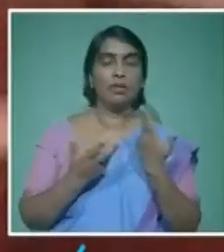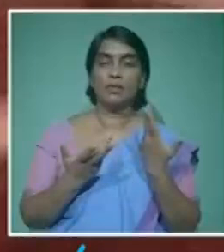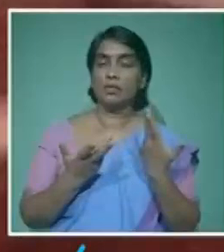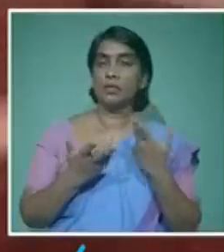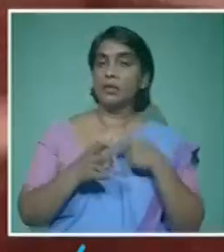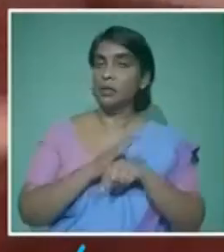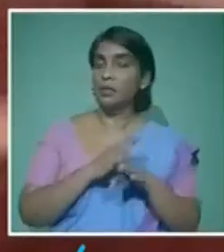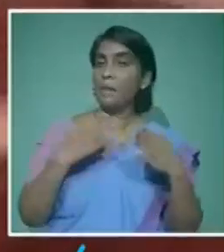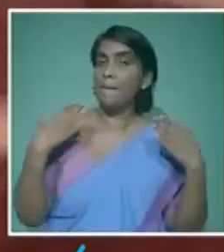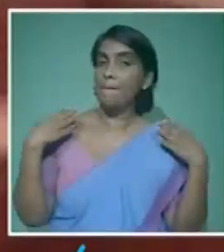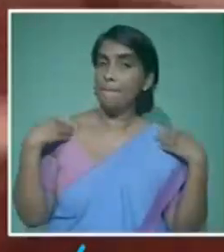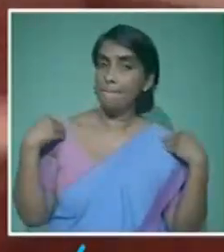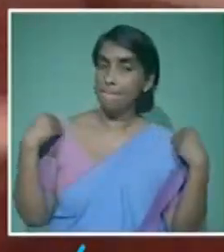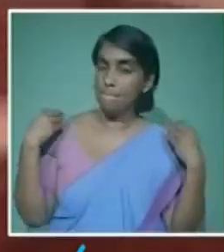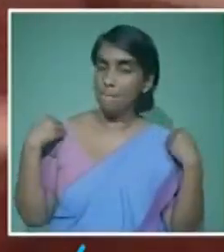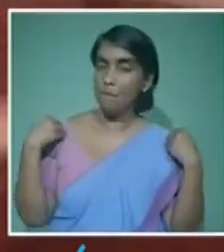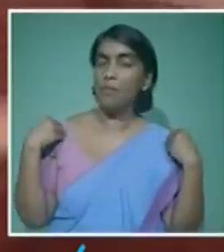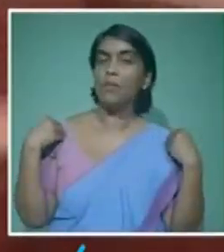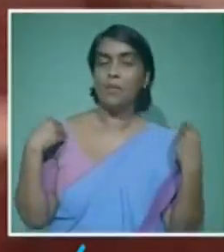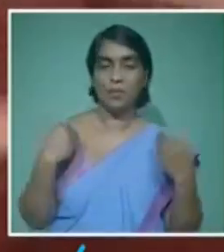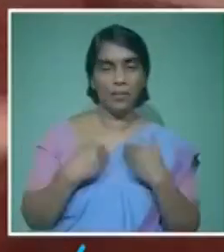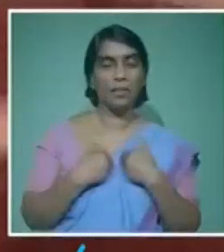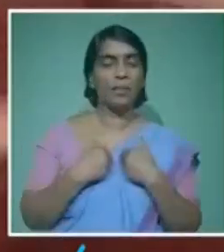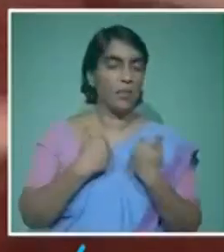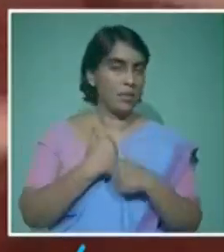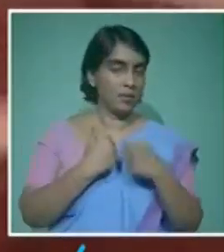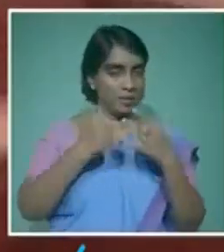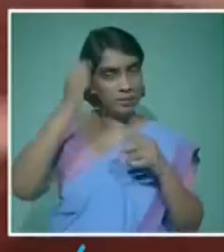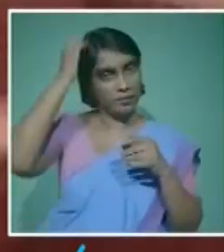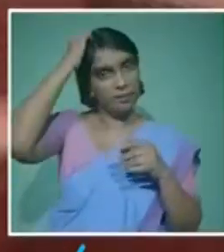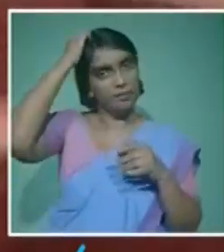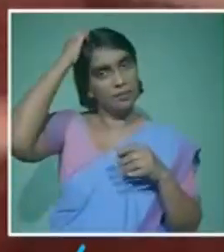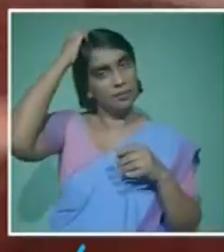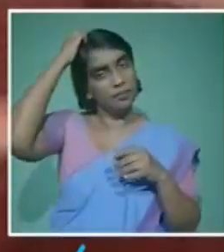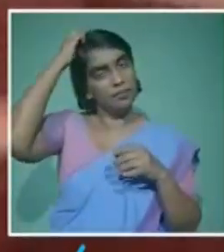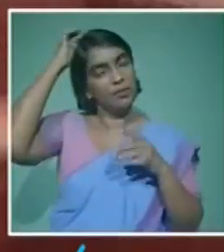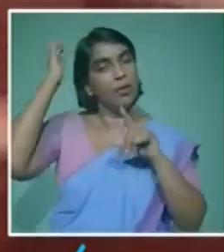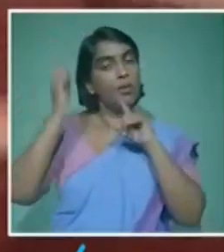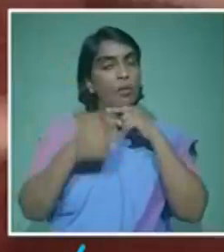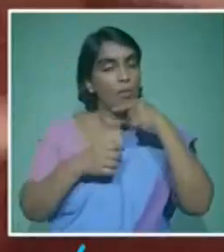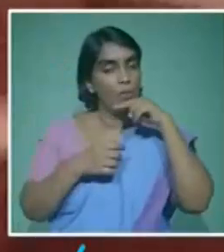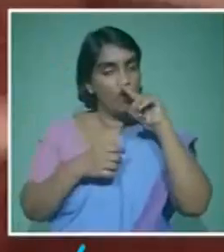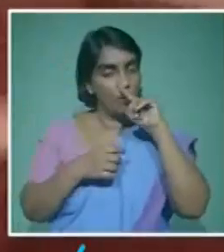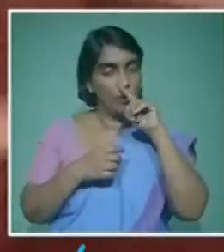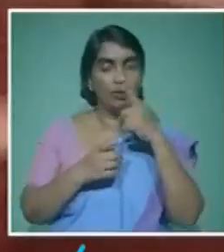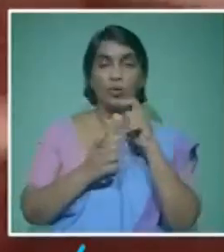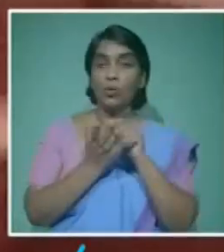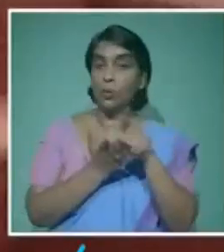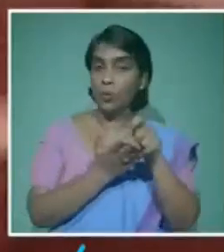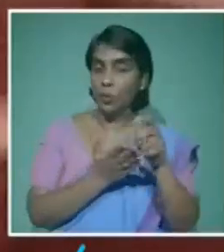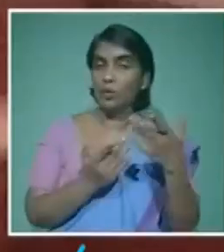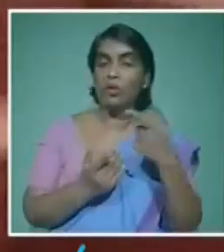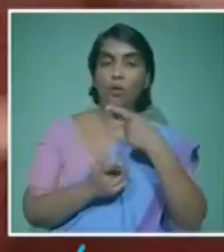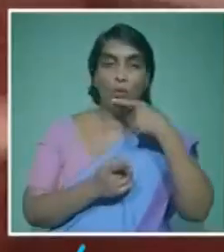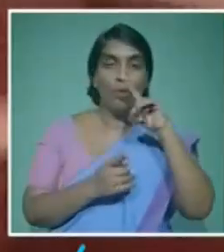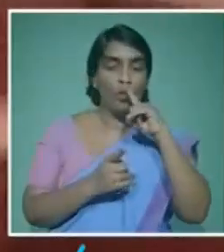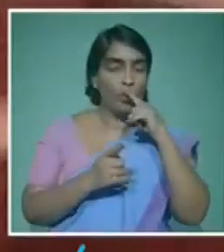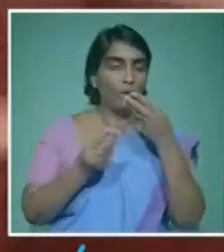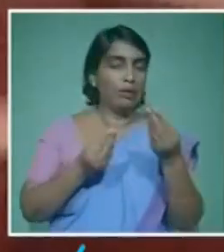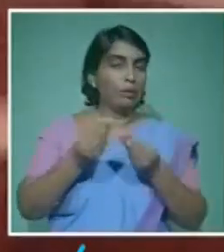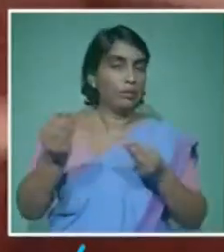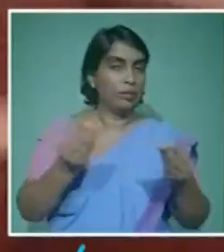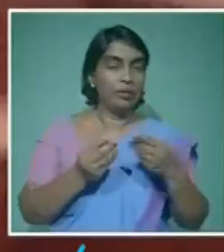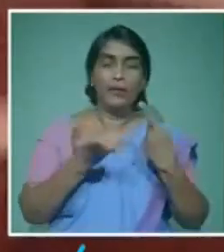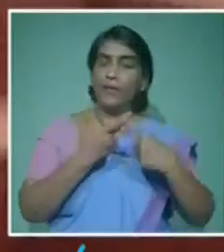கடல் அட்டை உற்பத்தி கிராமங்கள் மற்றும் உற்பத்தி தொகுதிகள், கடல் பாசி வளர்ப்பு, பாலை, கொடுவா உள்ளிட்ட மீனின வளர்ப்பு,